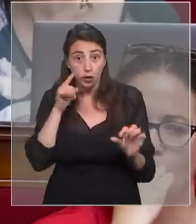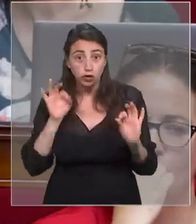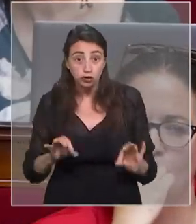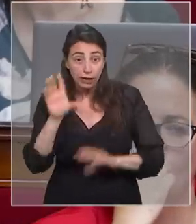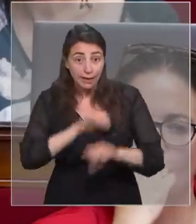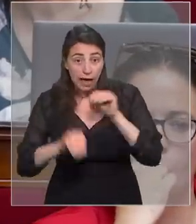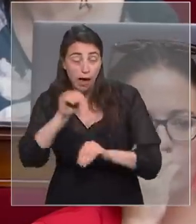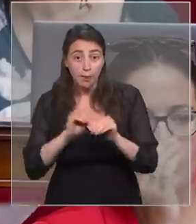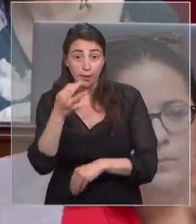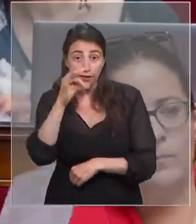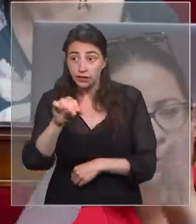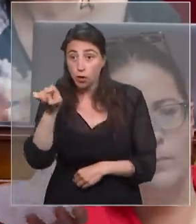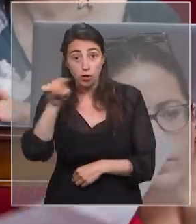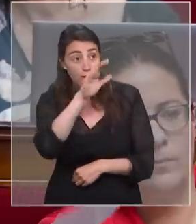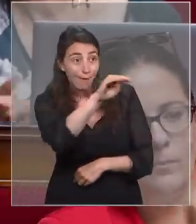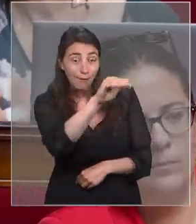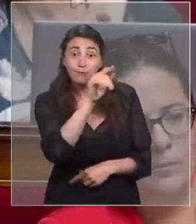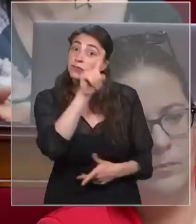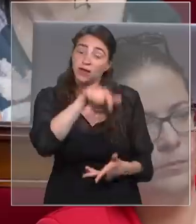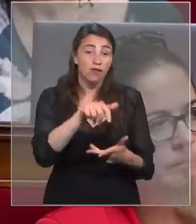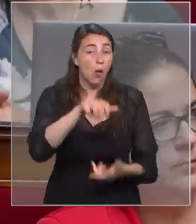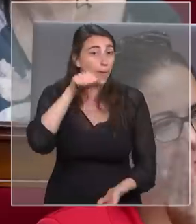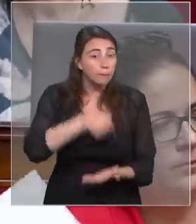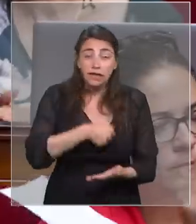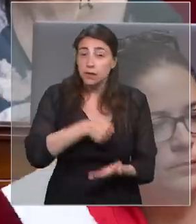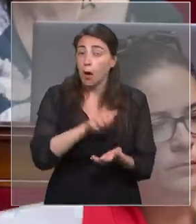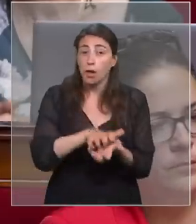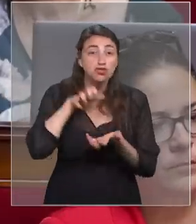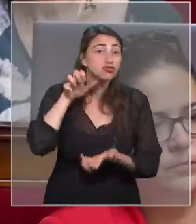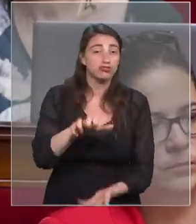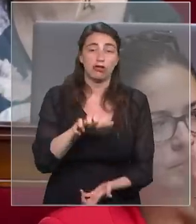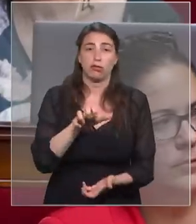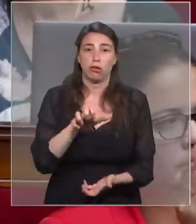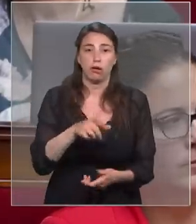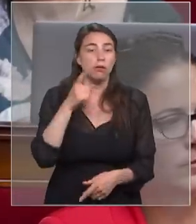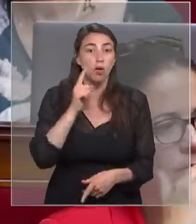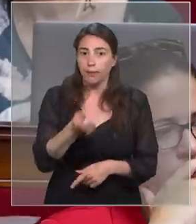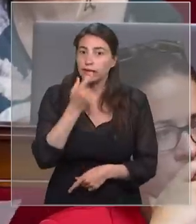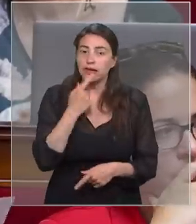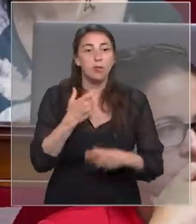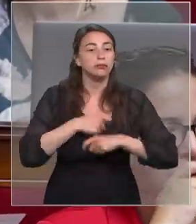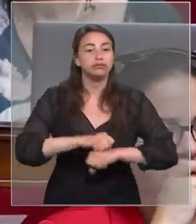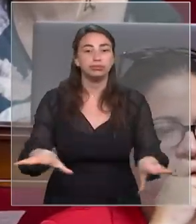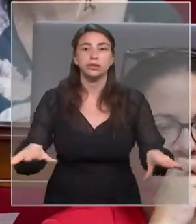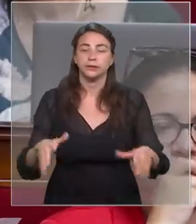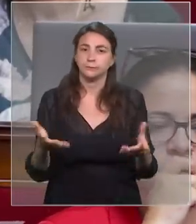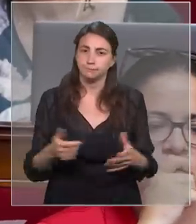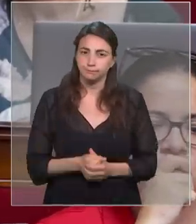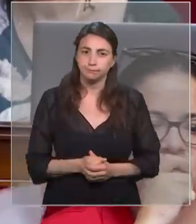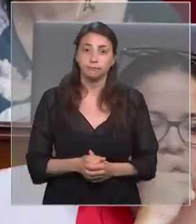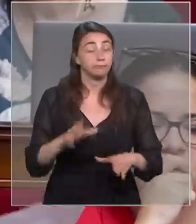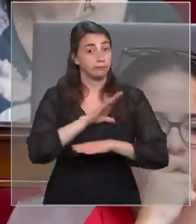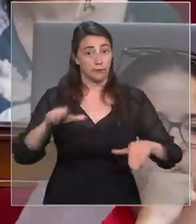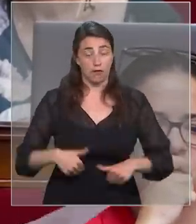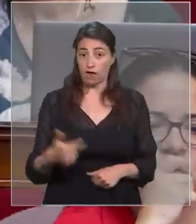obligations de production et de détention de stocks minimum de médicaments ? Enfin, messieurs les ministres, que comptez-vous faire pour contrôler l'utilisation